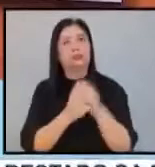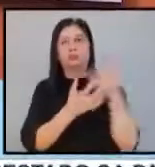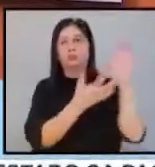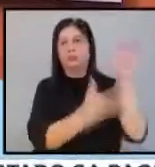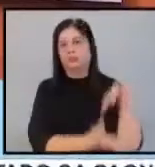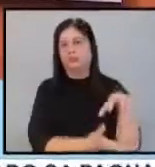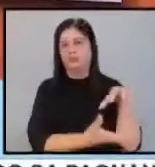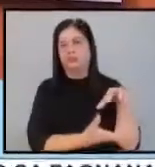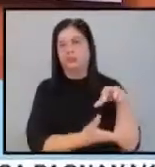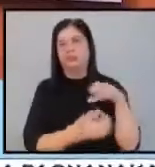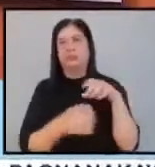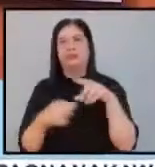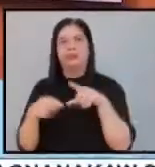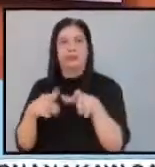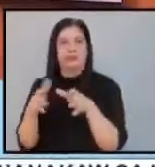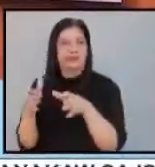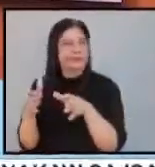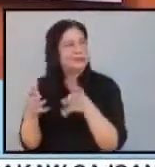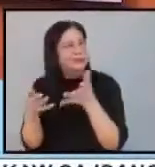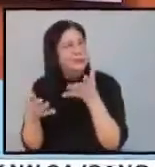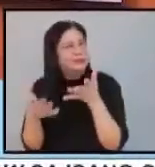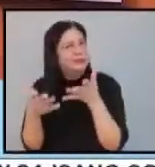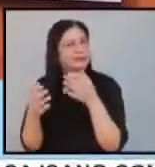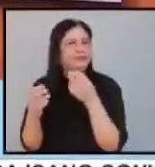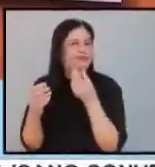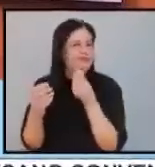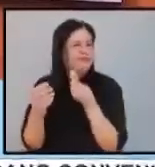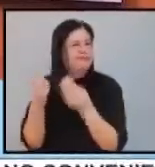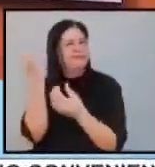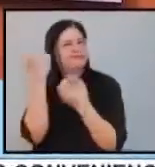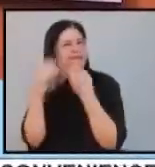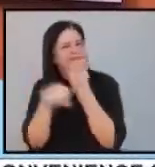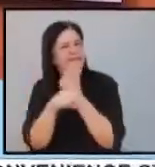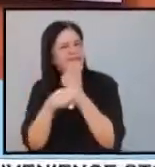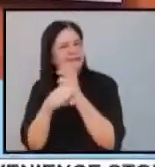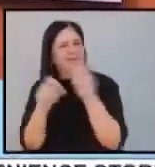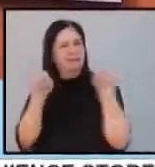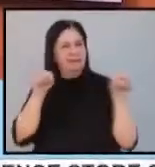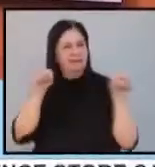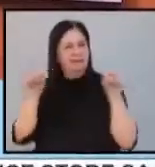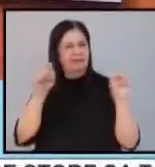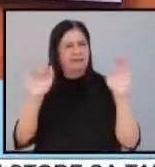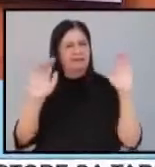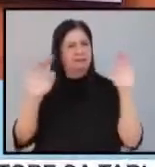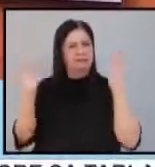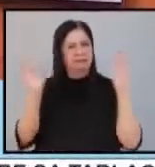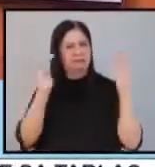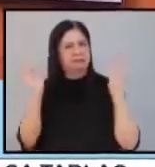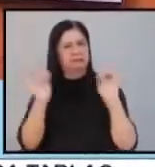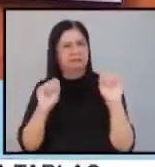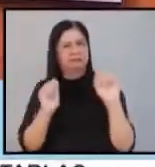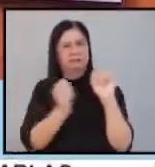ng medyo ikahos, no? Ano po yung lesson na dapat matutuwan dito?